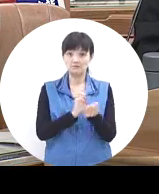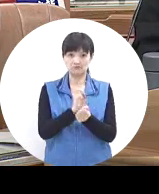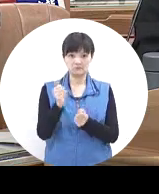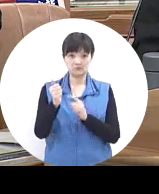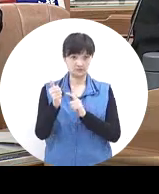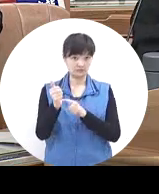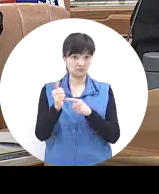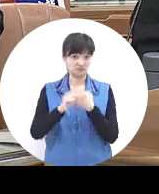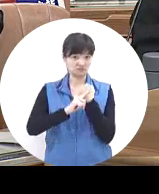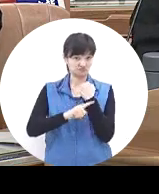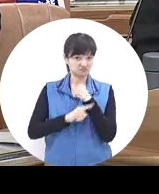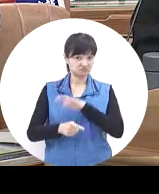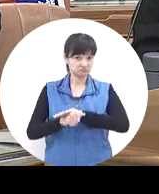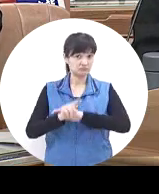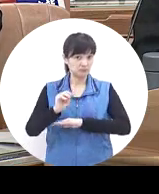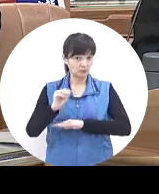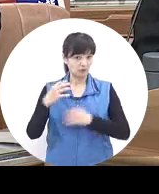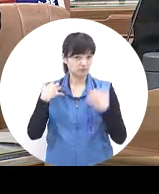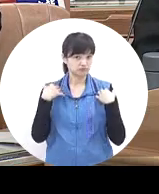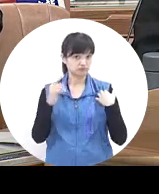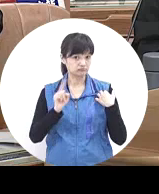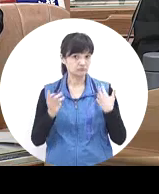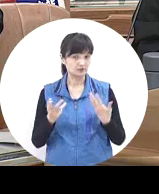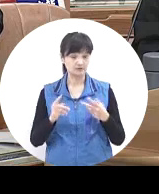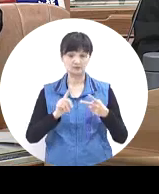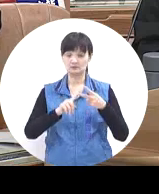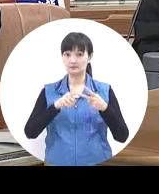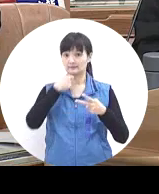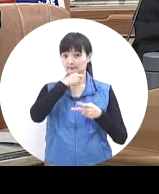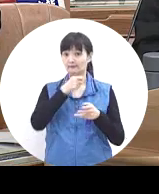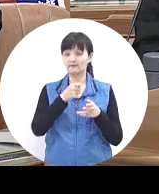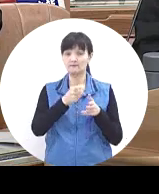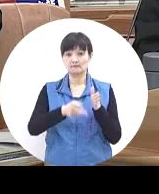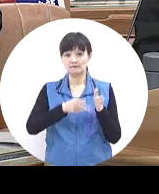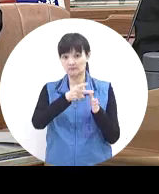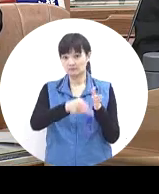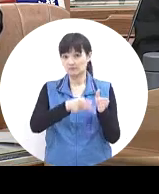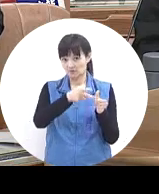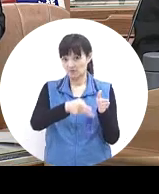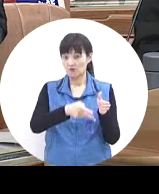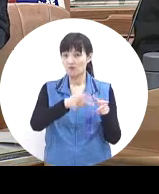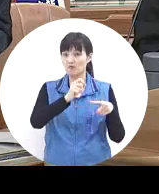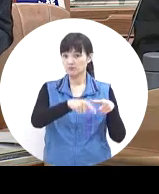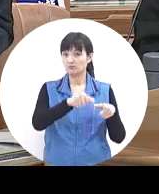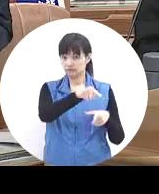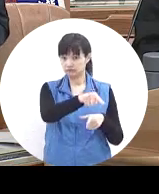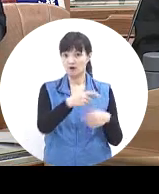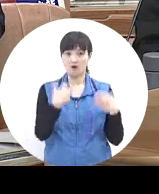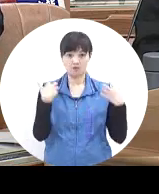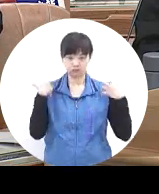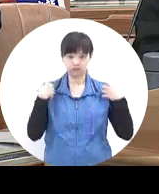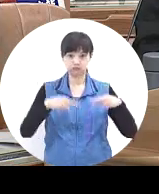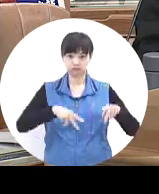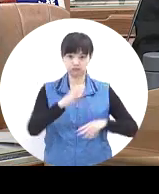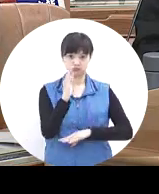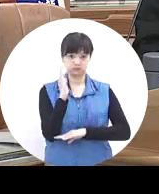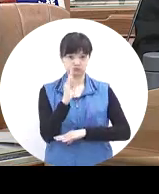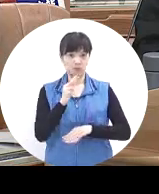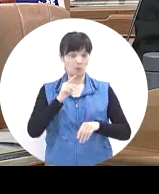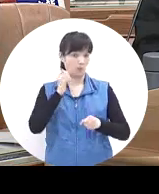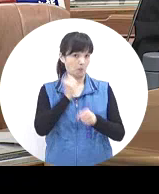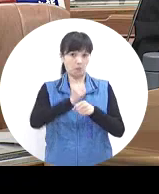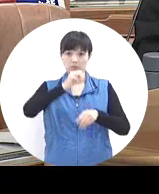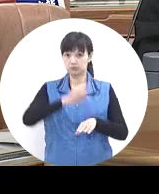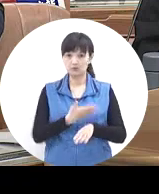责任，台铁应该要负起的所谓的行政疏失的一个责任，再